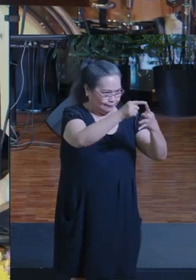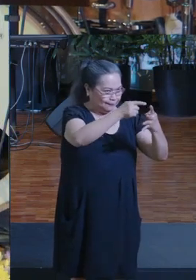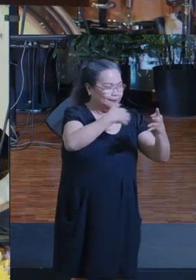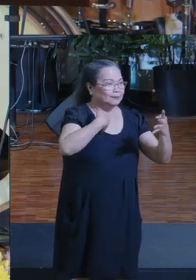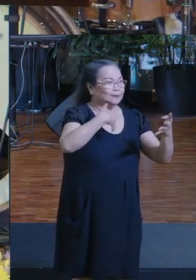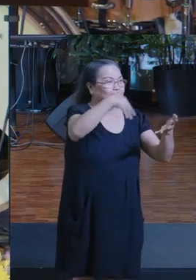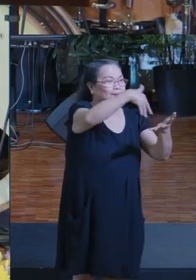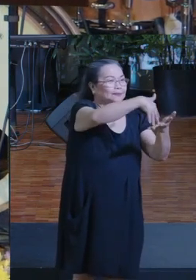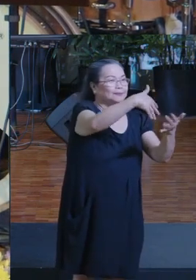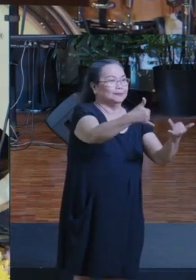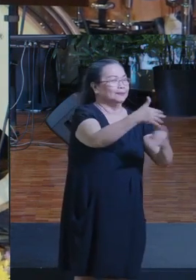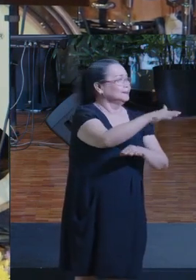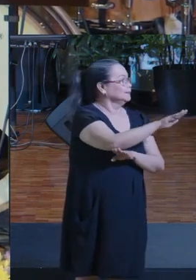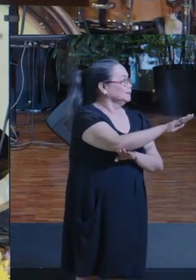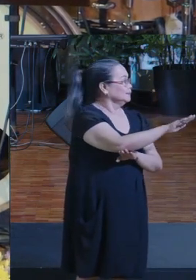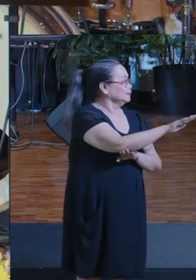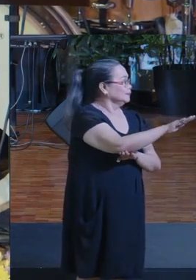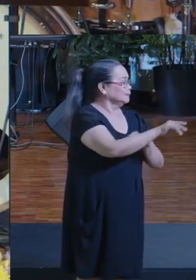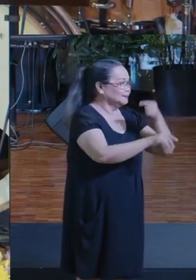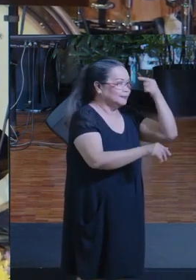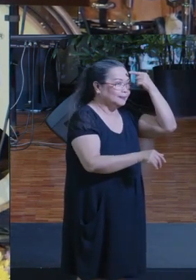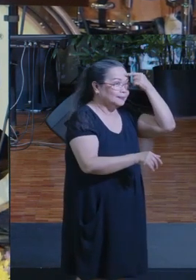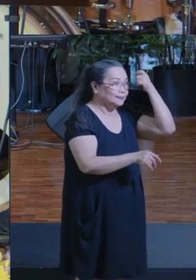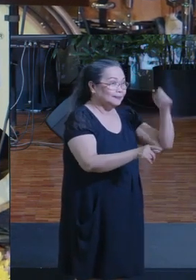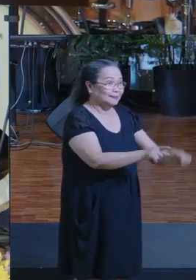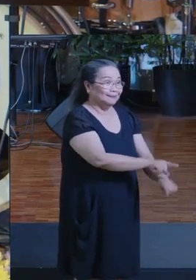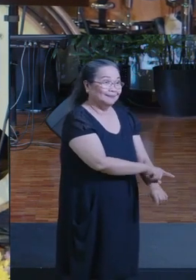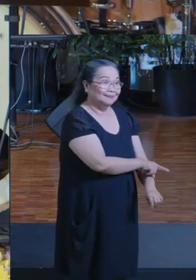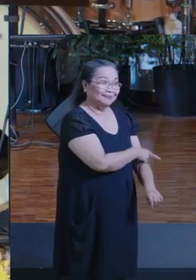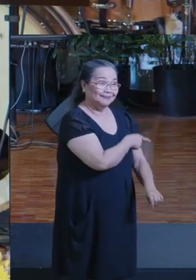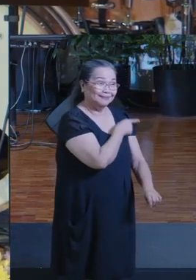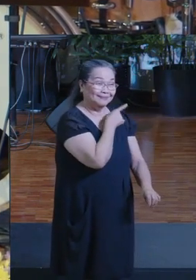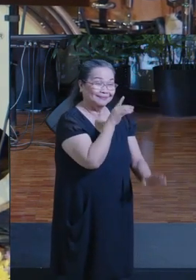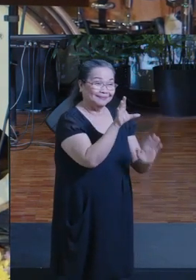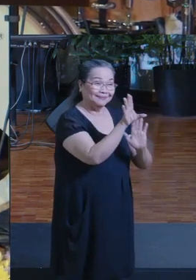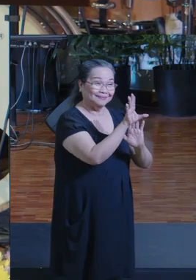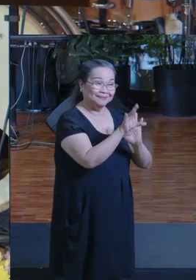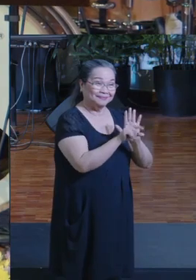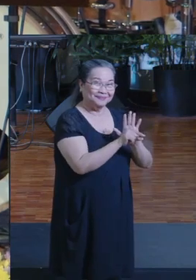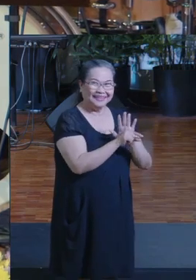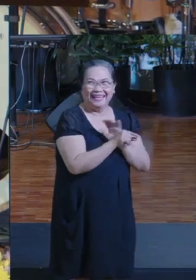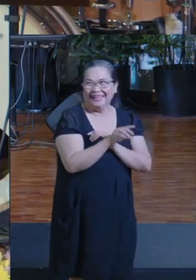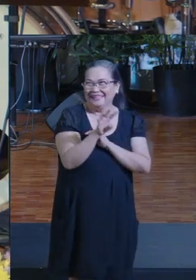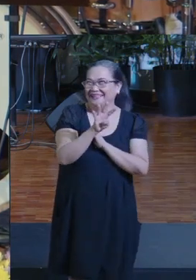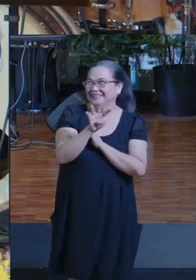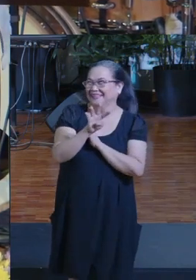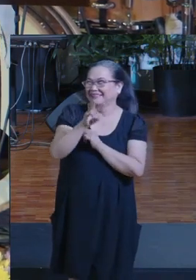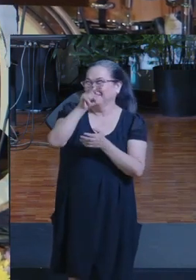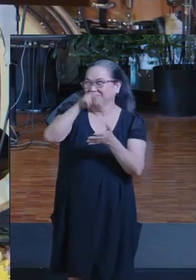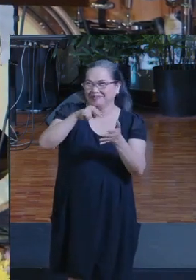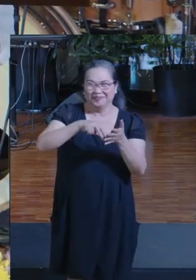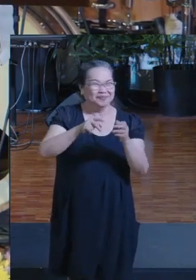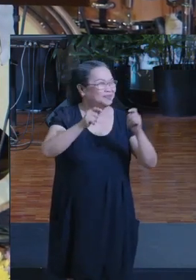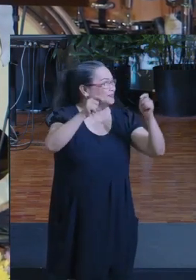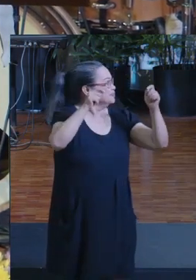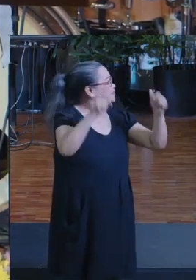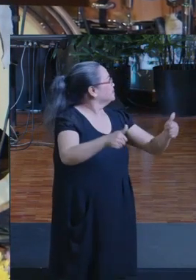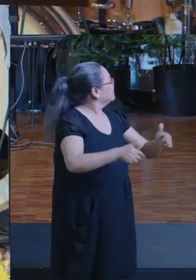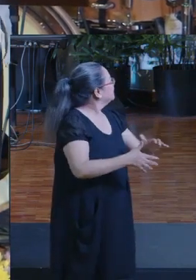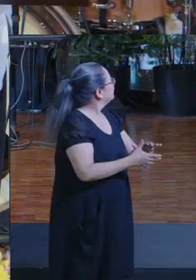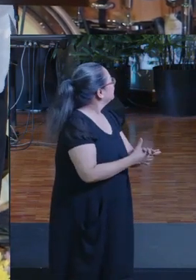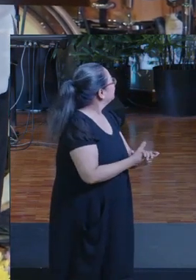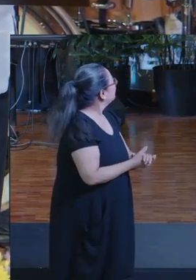pag-aaral ngayong hapong ito. At dahil medyo natagalan po tayo at magpo-4 o'clock na, babasahin ko na lang po ng mabilis,